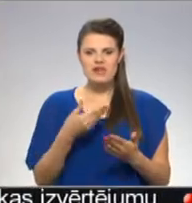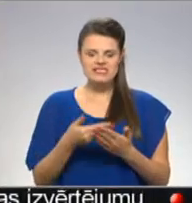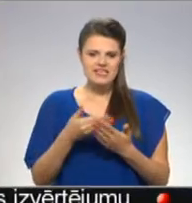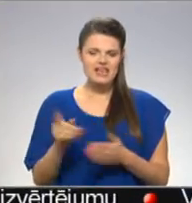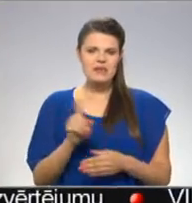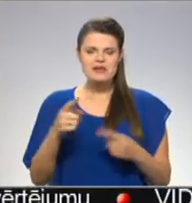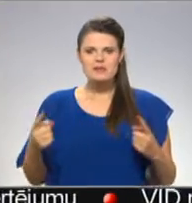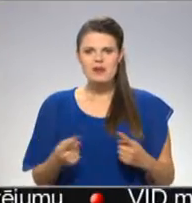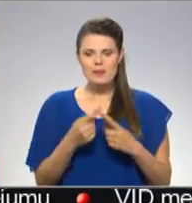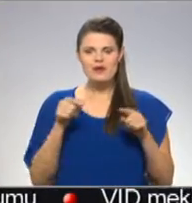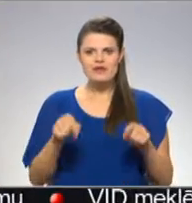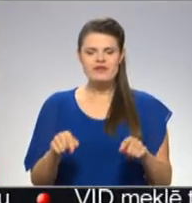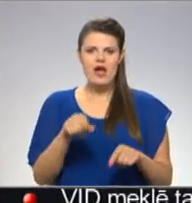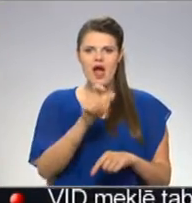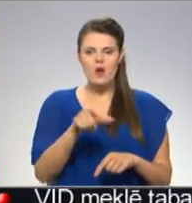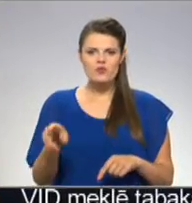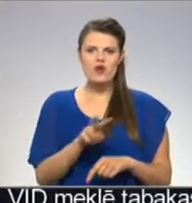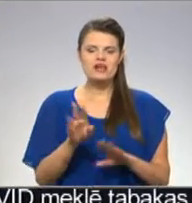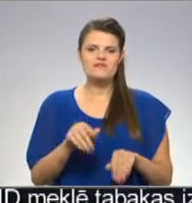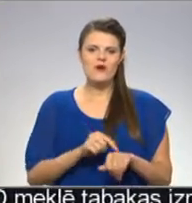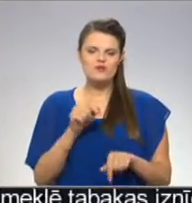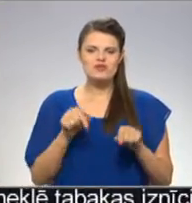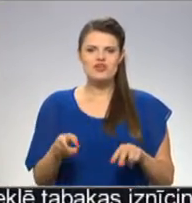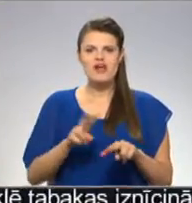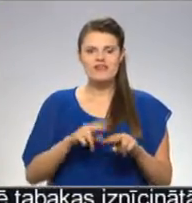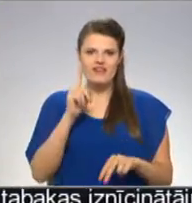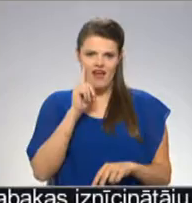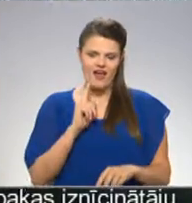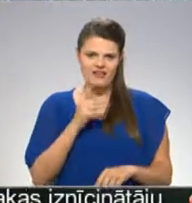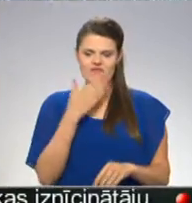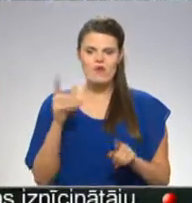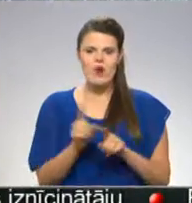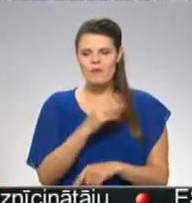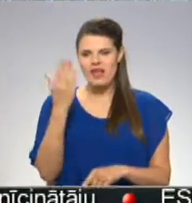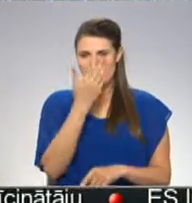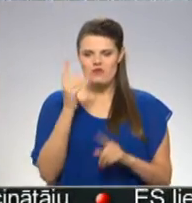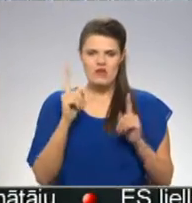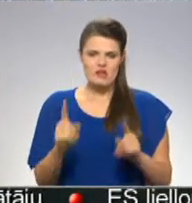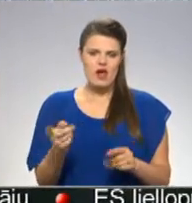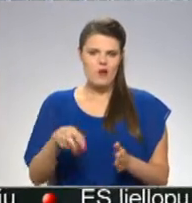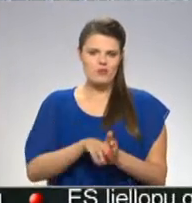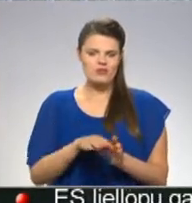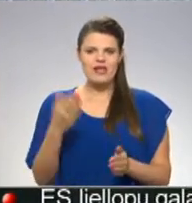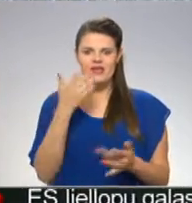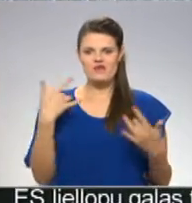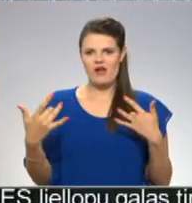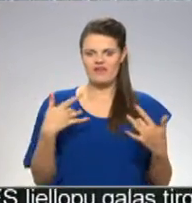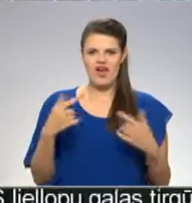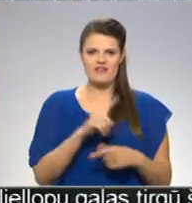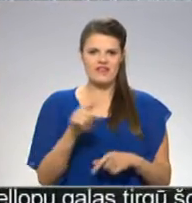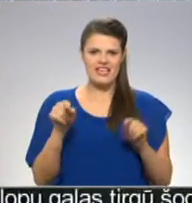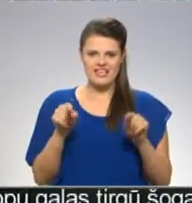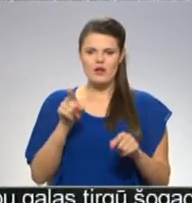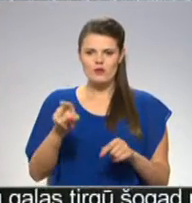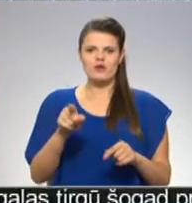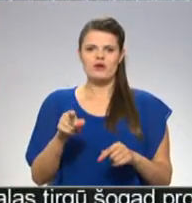ir piemērotas tajai auditorijai, kas varētu justies šajās vietās ērti. Nav obligāti kinoteātrī jābūt, jo tad ir kinoteātrī ir tā, kad